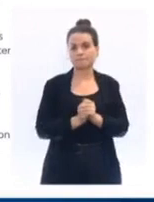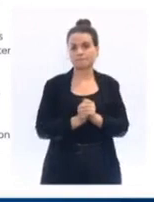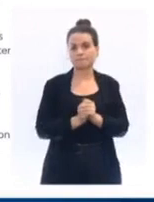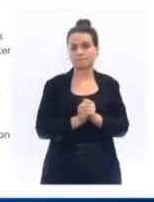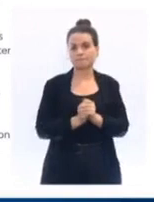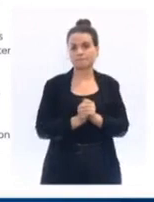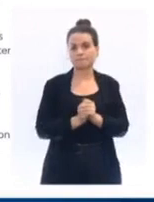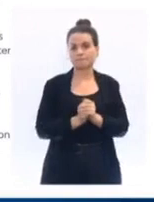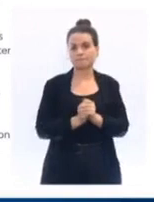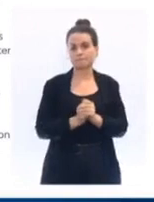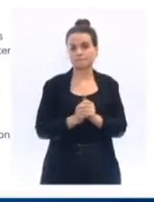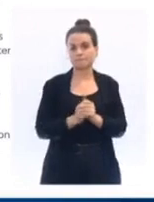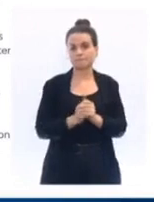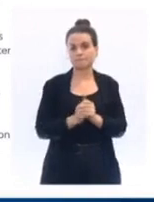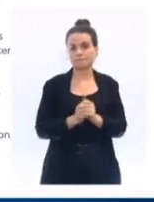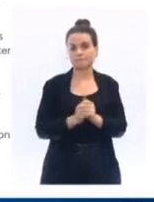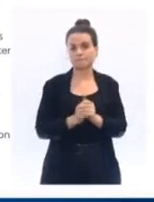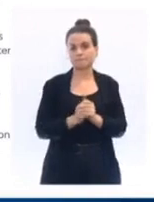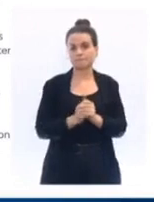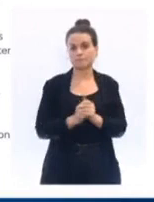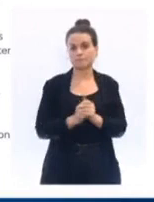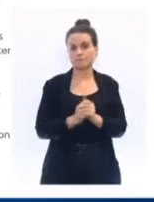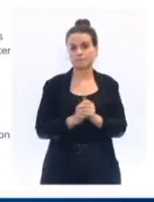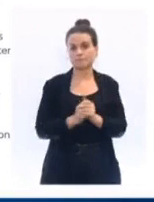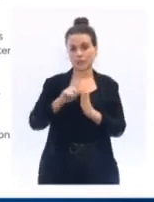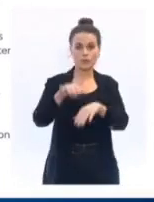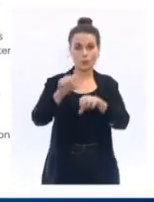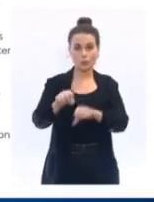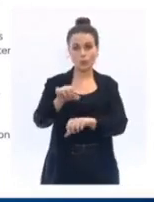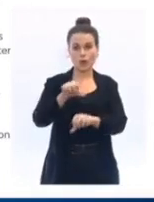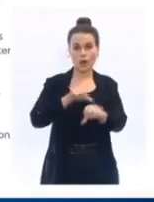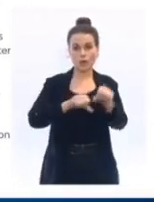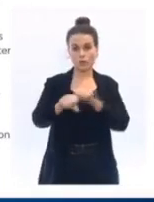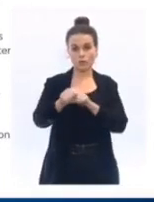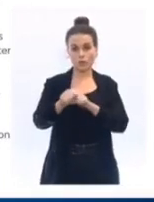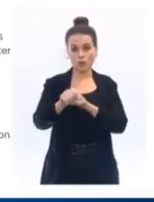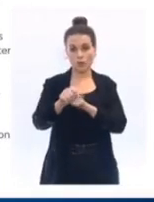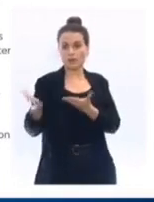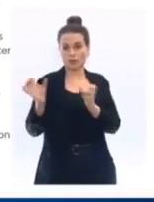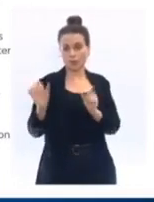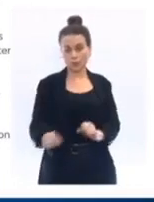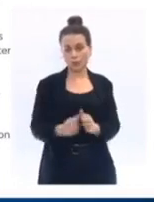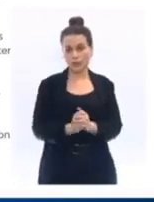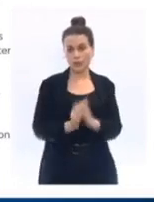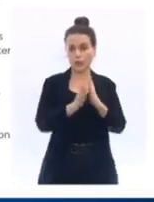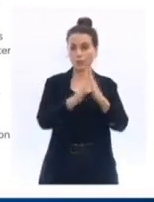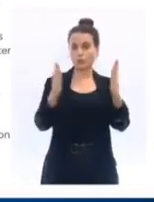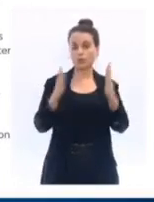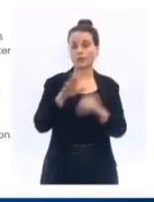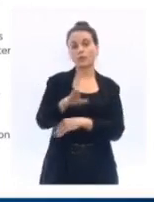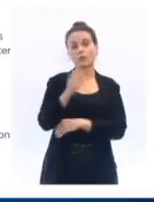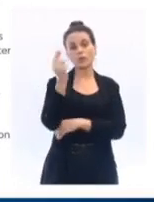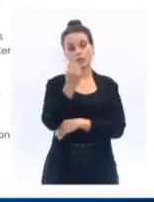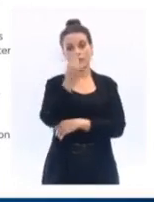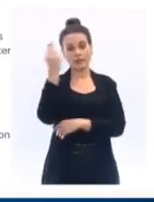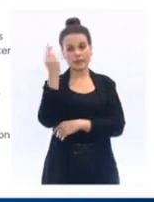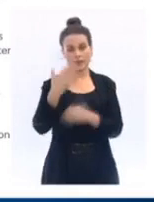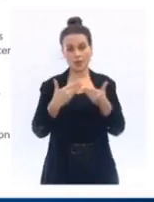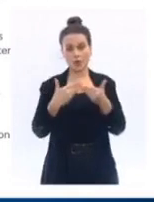jauge. Les activités de recherche doivent également se poursuivre en télétravail quand c'est possible, mais également